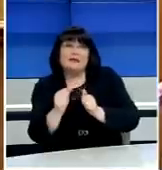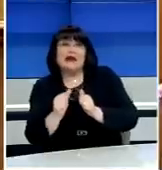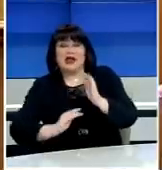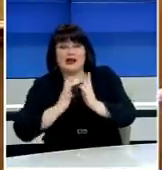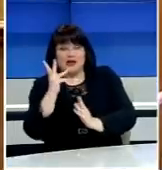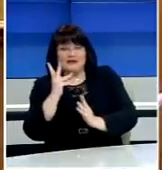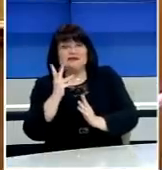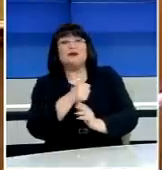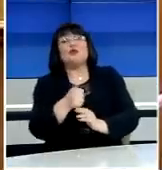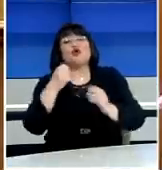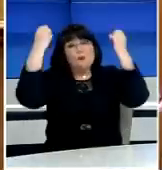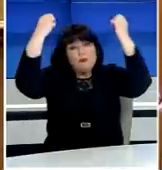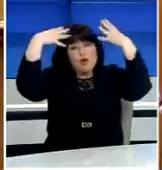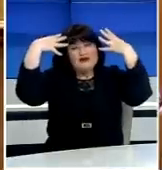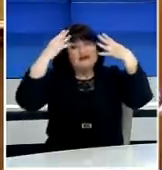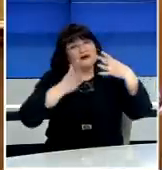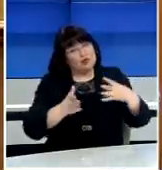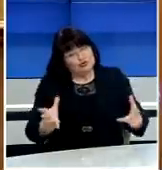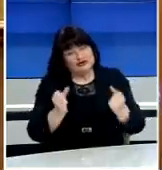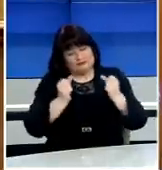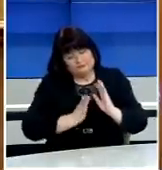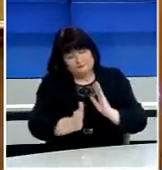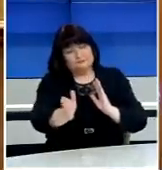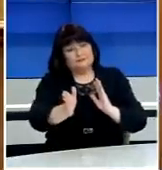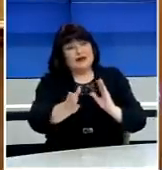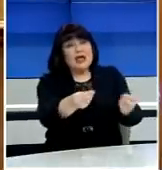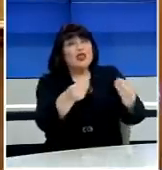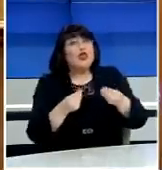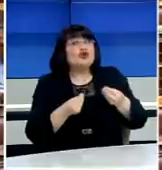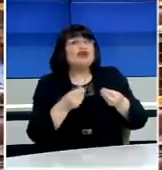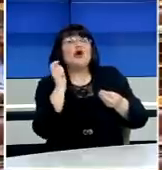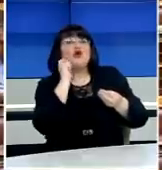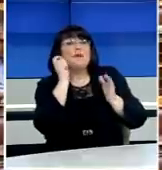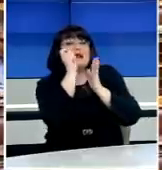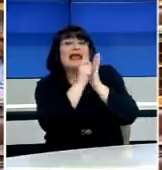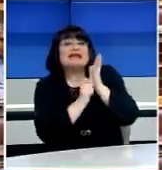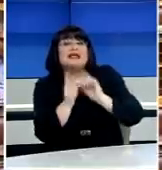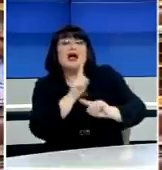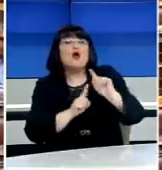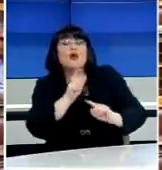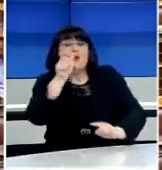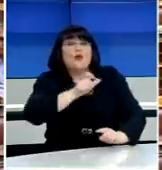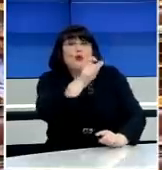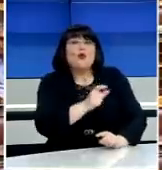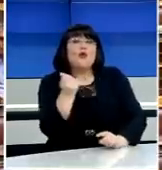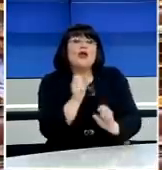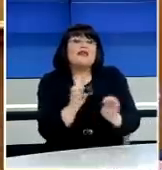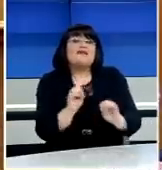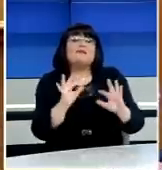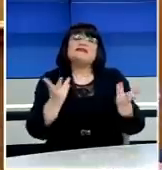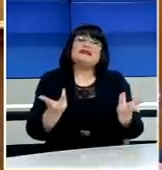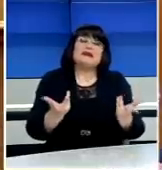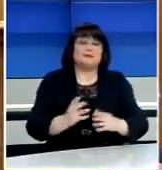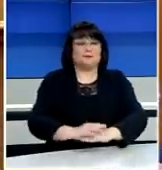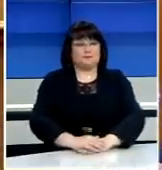πάει σε ύφεση. Αλήθεια είναι αυτό. Θα δώσετε τη λίστα και τα χρήματα. Έχετε καταργήσει ακόμα και τη